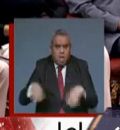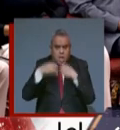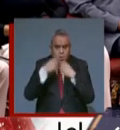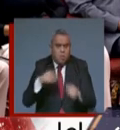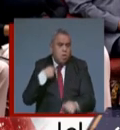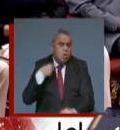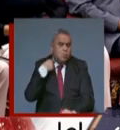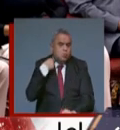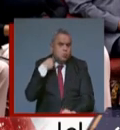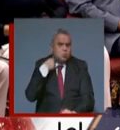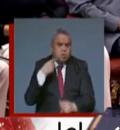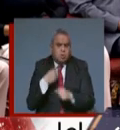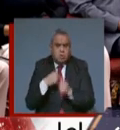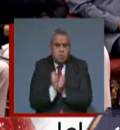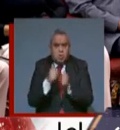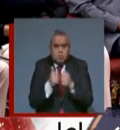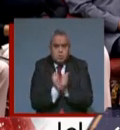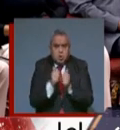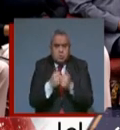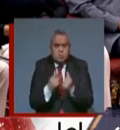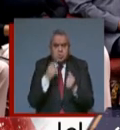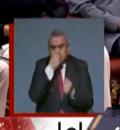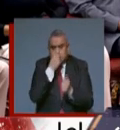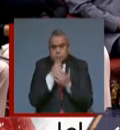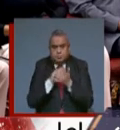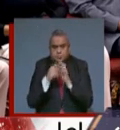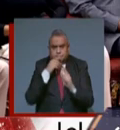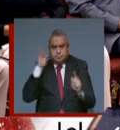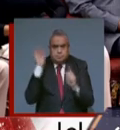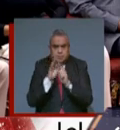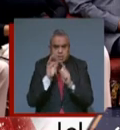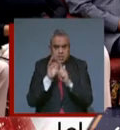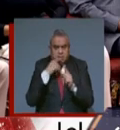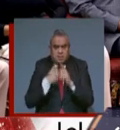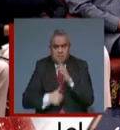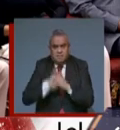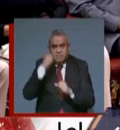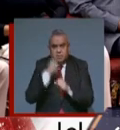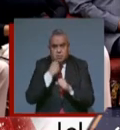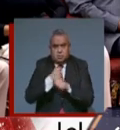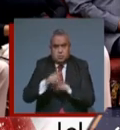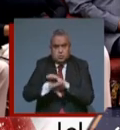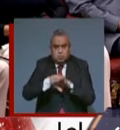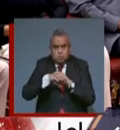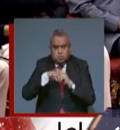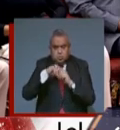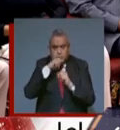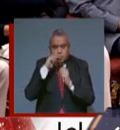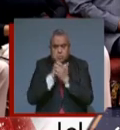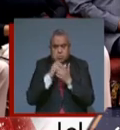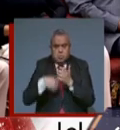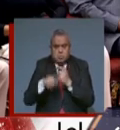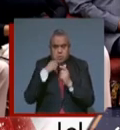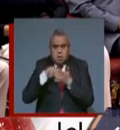التطعيمات وقلنا لحد ما يخلص المصنع بتاعنا احنا بنعمل تعدد لمصادر التوريد بتاع التطعيمات، مش هنعتمد على مصدر واحد بس، مش بس كده